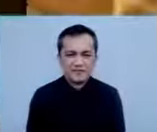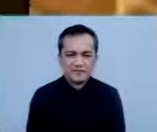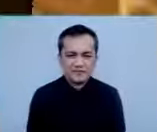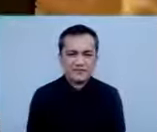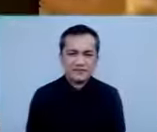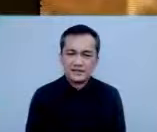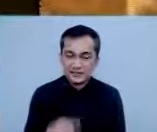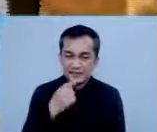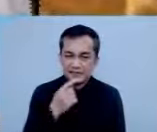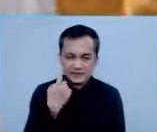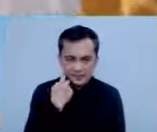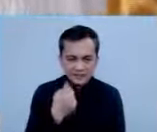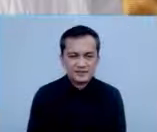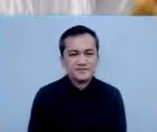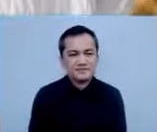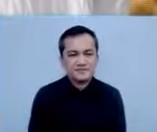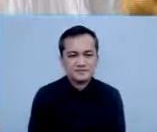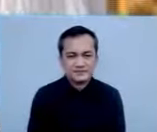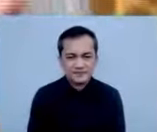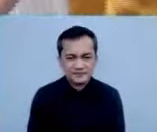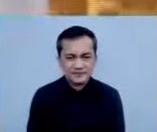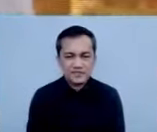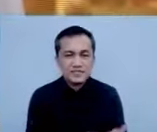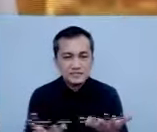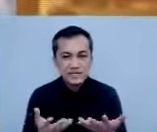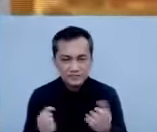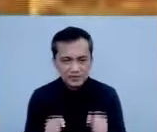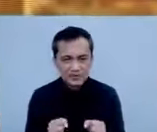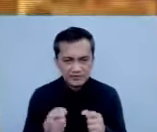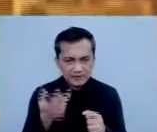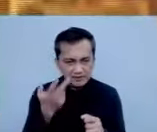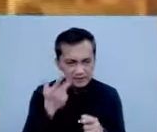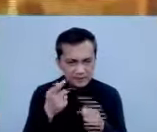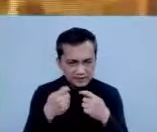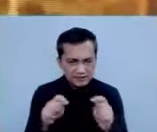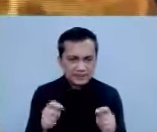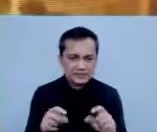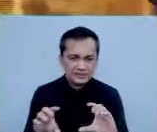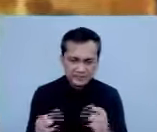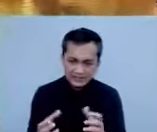kanina. Ma'am, saan ba natin ito pwedeng matry? If you have classes?